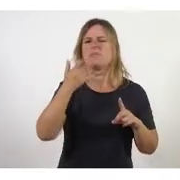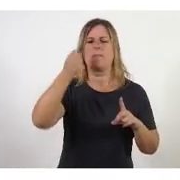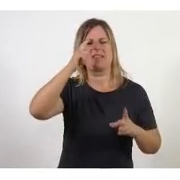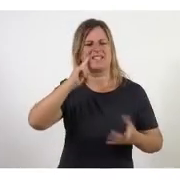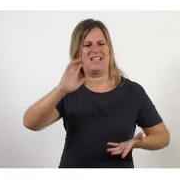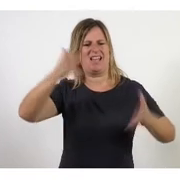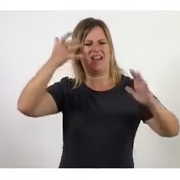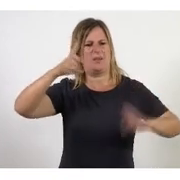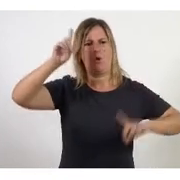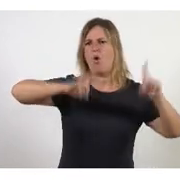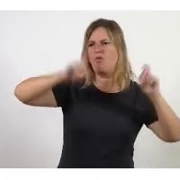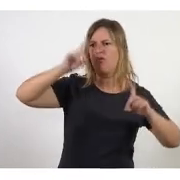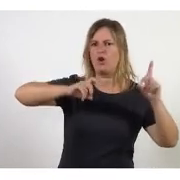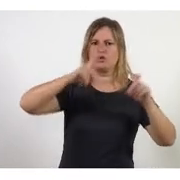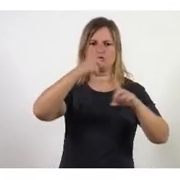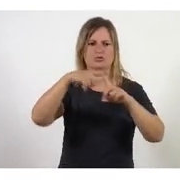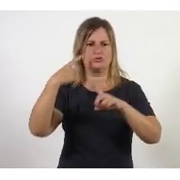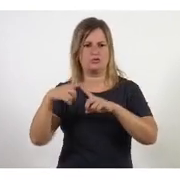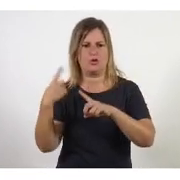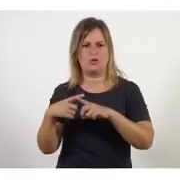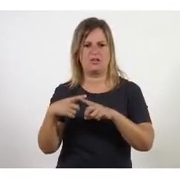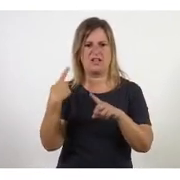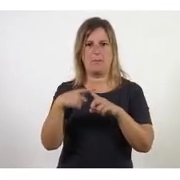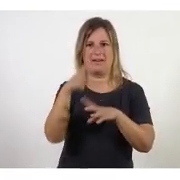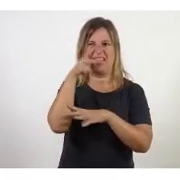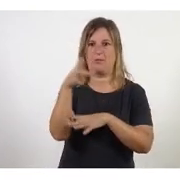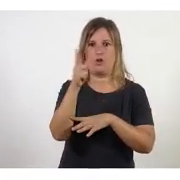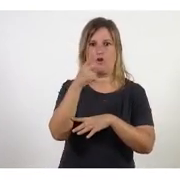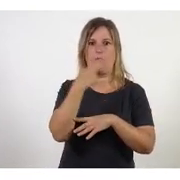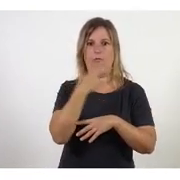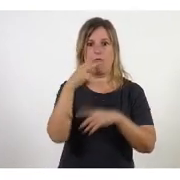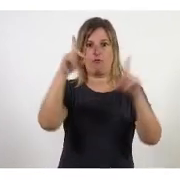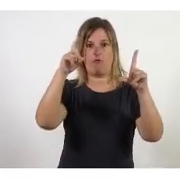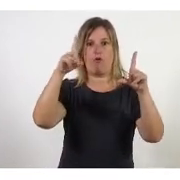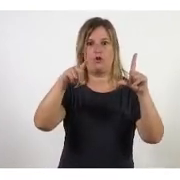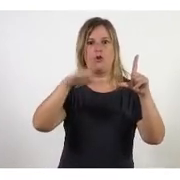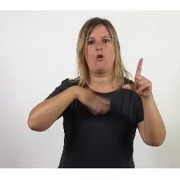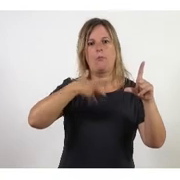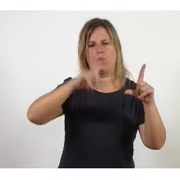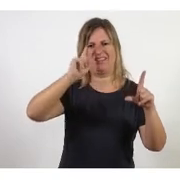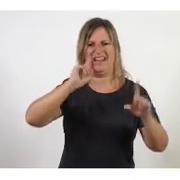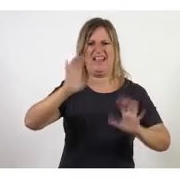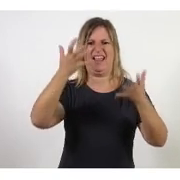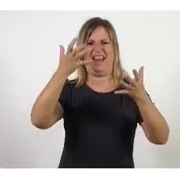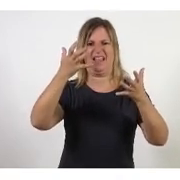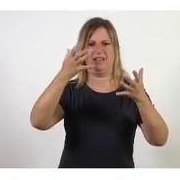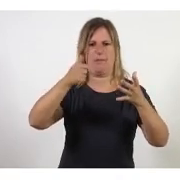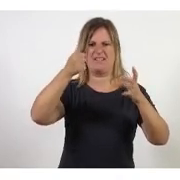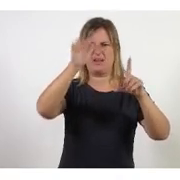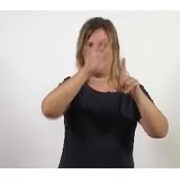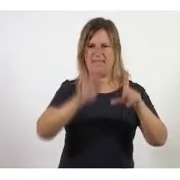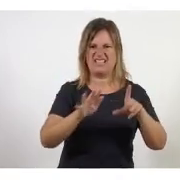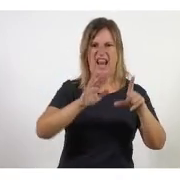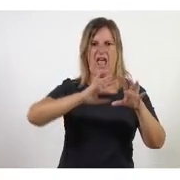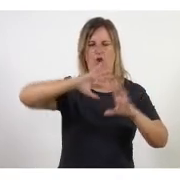un vídeo més de fotografies, que les fotografies no es mouen i li volem donar dinamisme, podeu fer servir aquestes transicions creatives, pixelat,